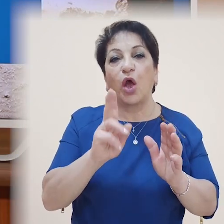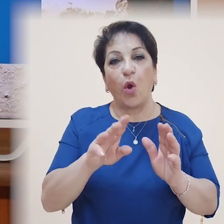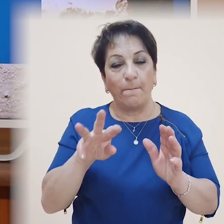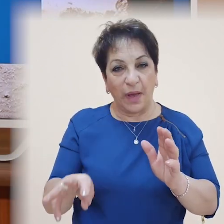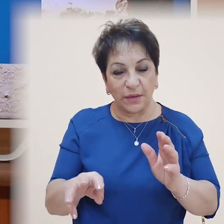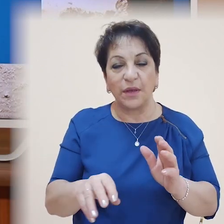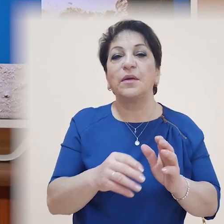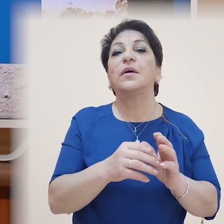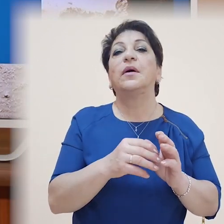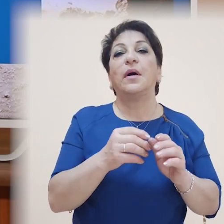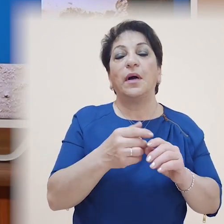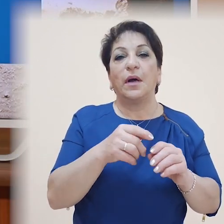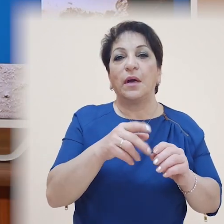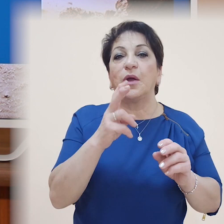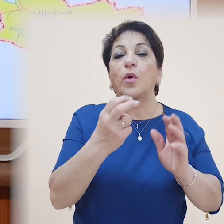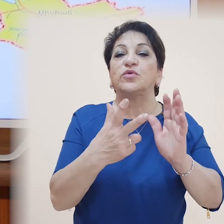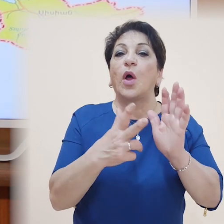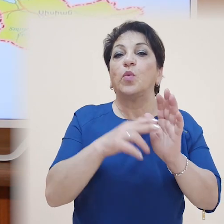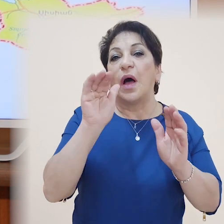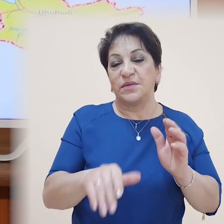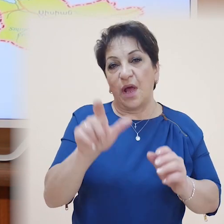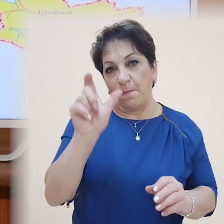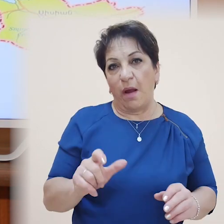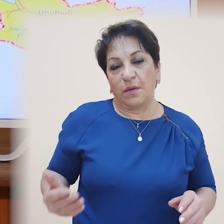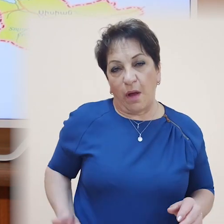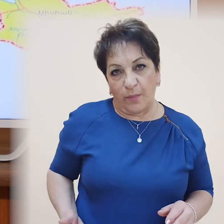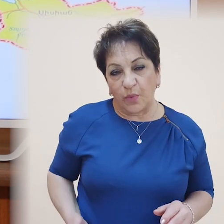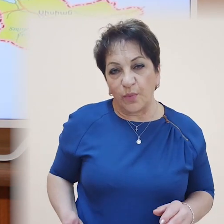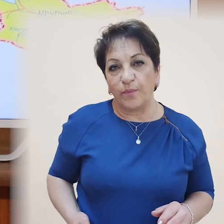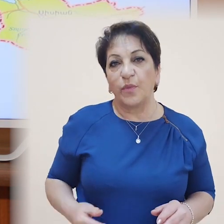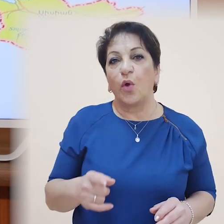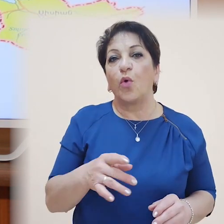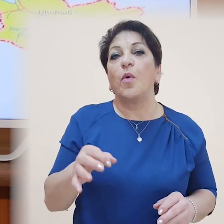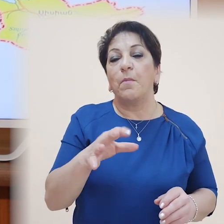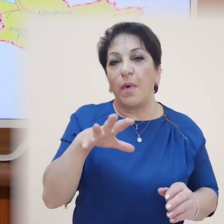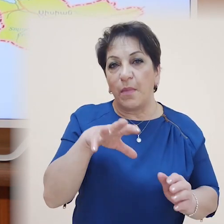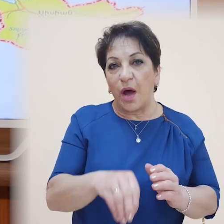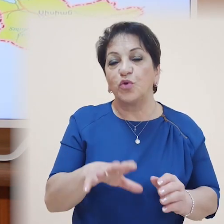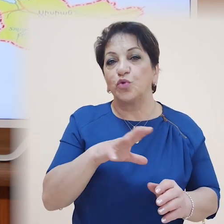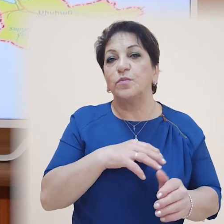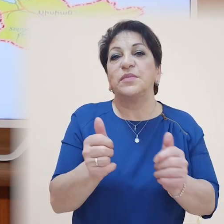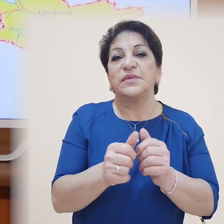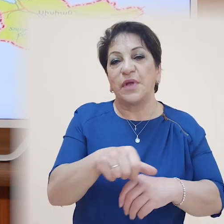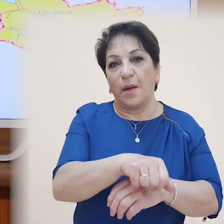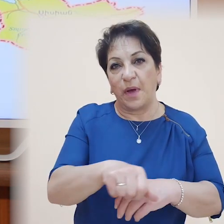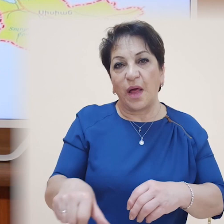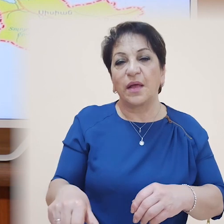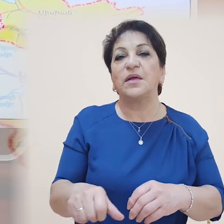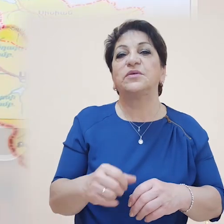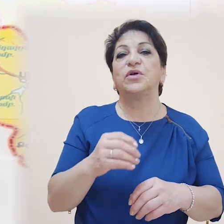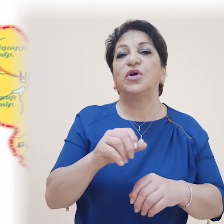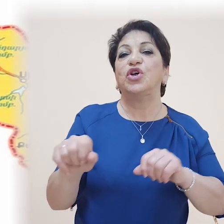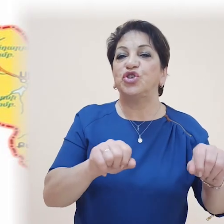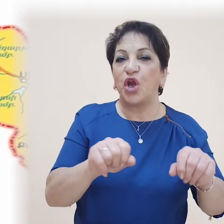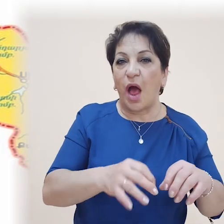մարզում ապրում է 228 հազար մարդ։ լորու մարզը սահմանակից է արևմութքից